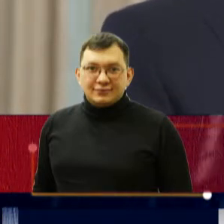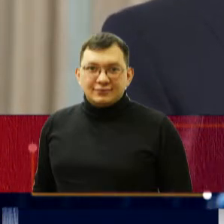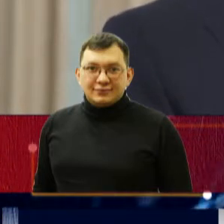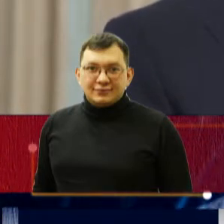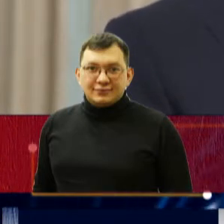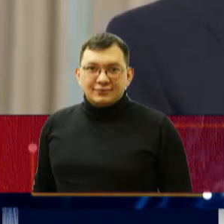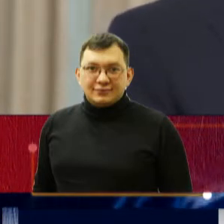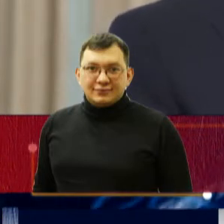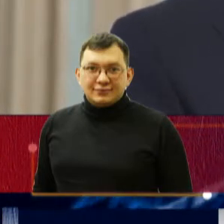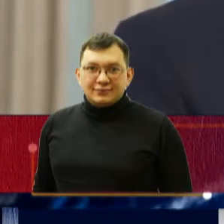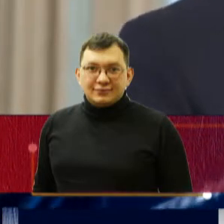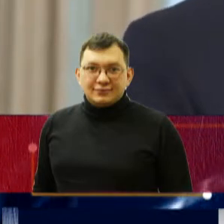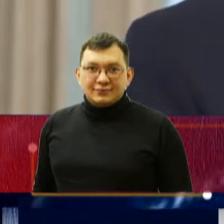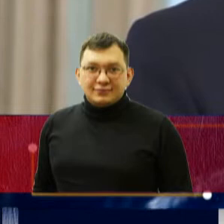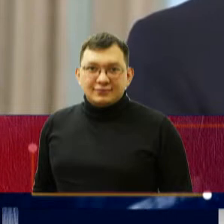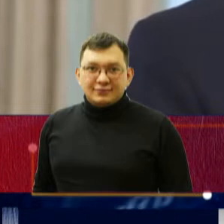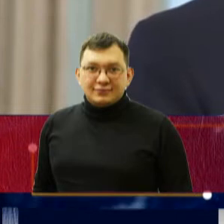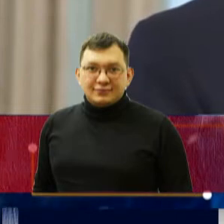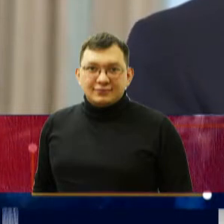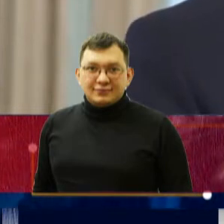Знаєте, сложно здесь что-либо